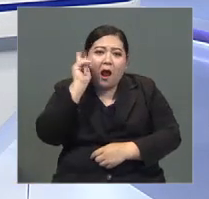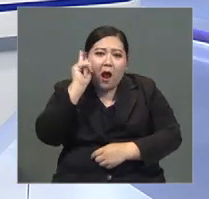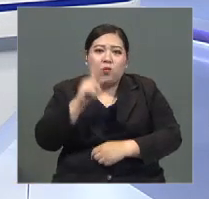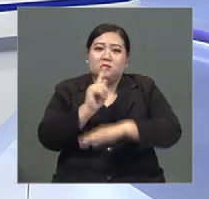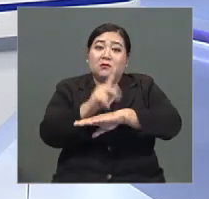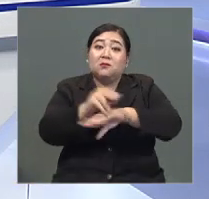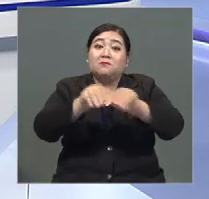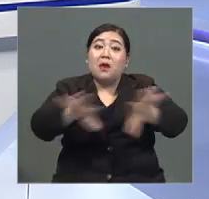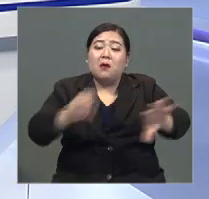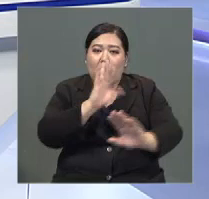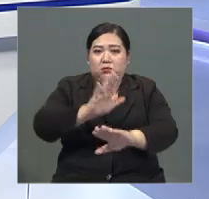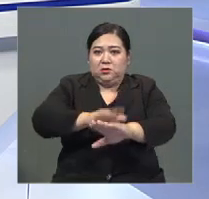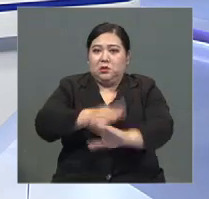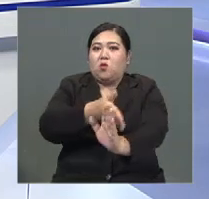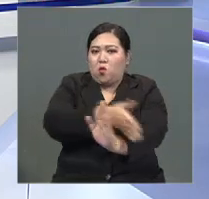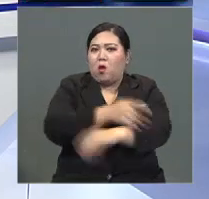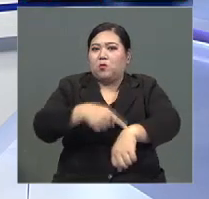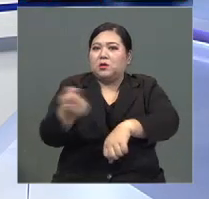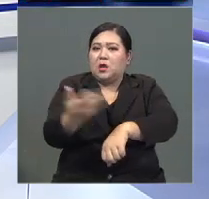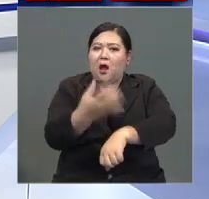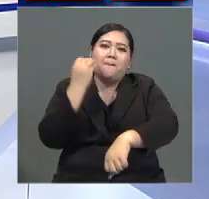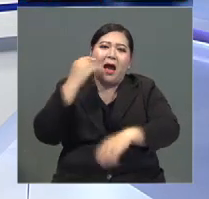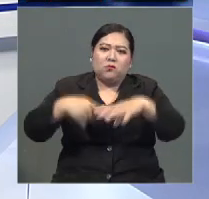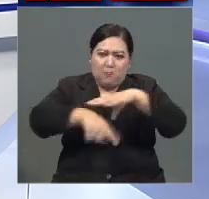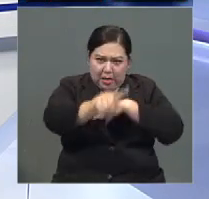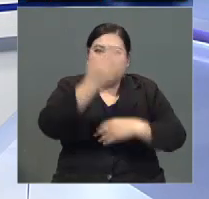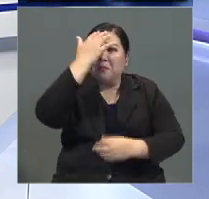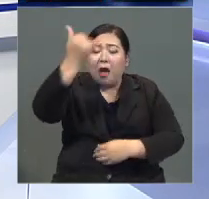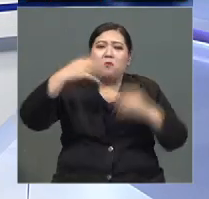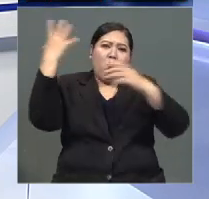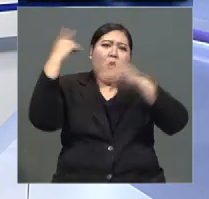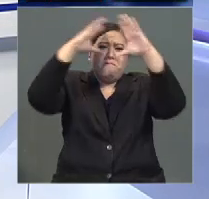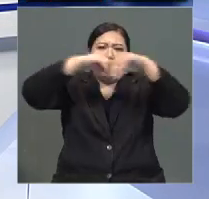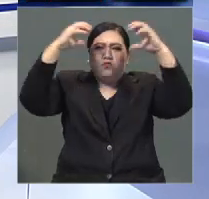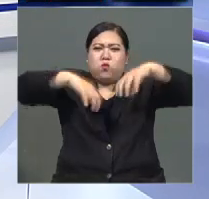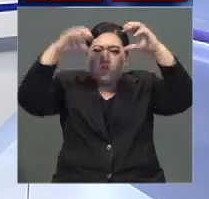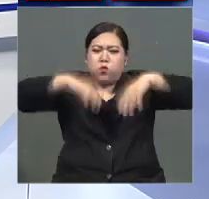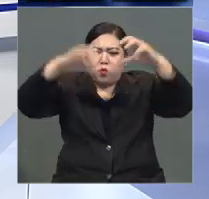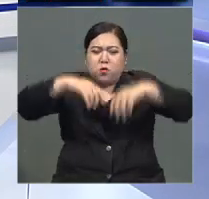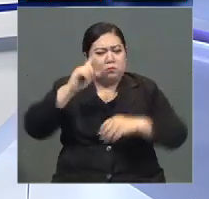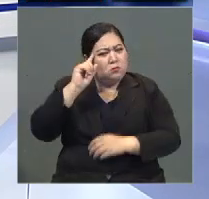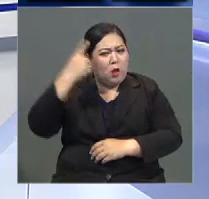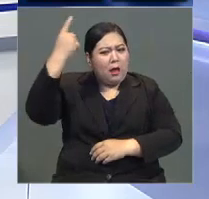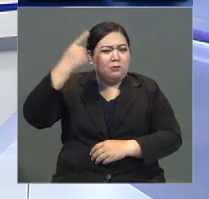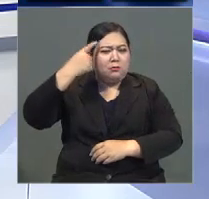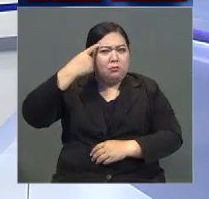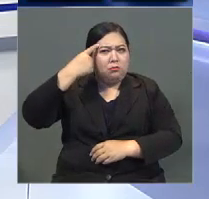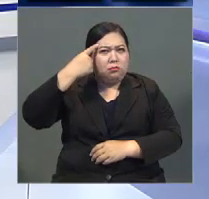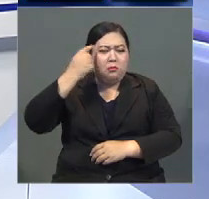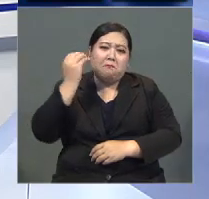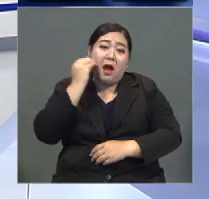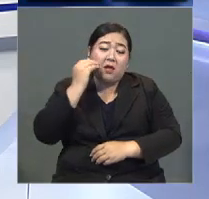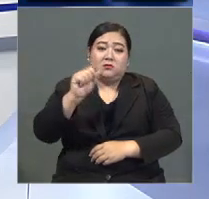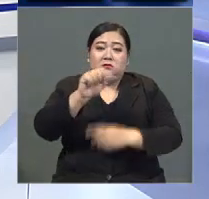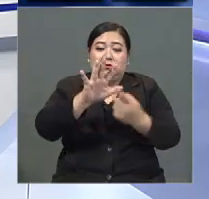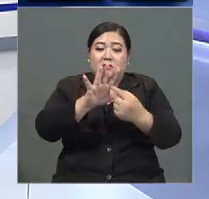ๆบอกวาให้รีบออกตั้แต่ช่วงตี 5 เพระวาฝนตกมาตงแต่ช่วงคืนที่ผ่านมาตอนแกกคิดวาแถวบานทชนใสใหม่ รงสิทยนาจะต